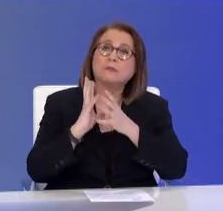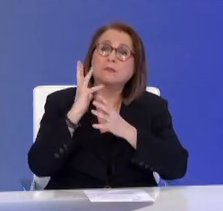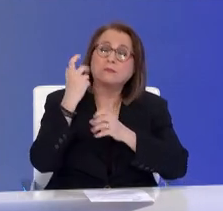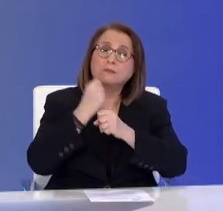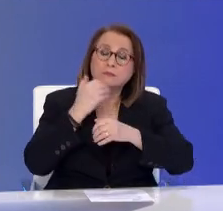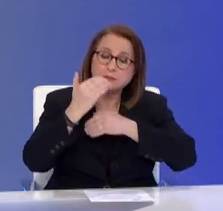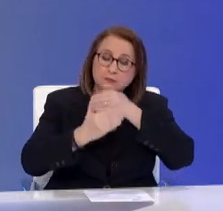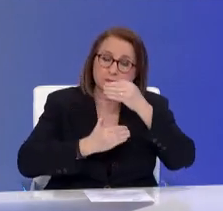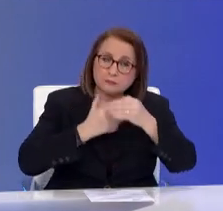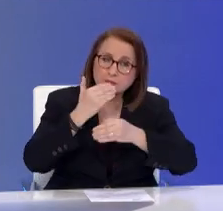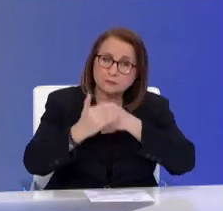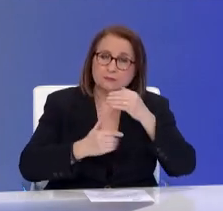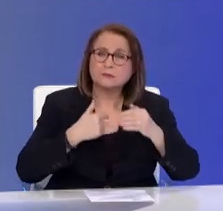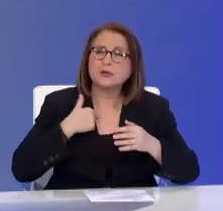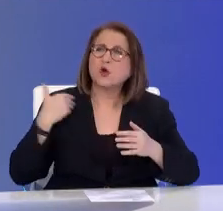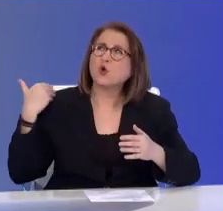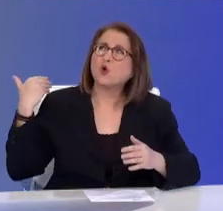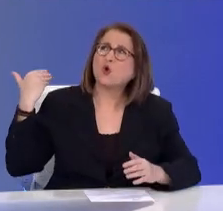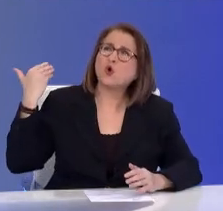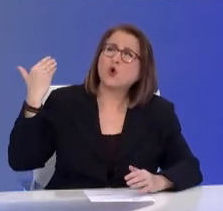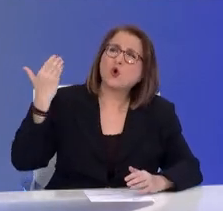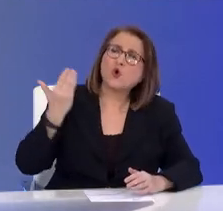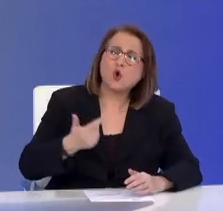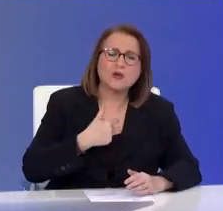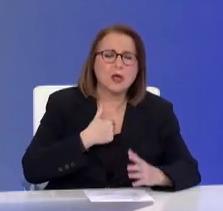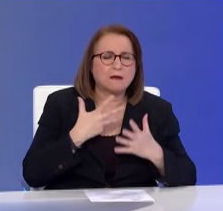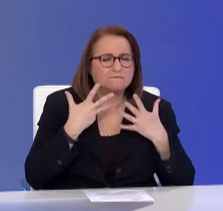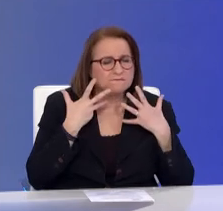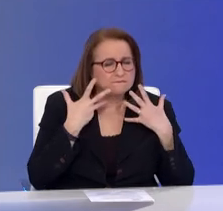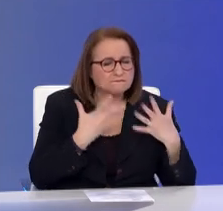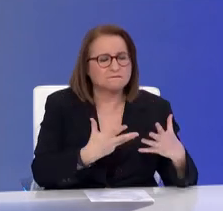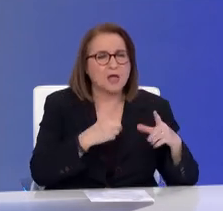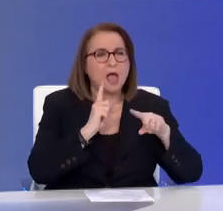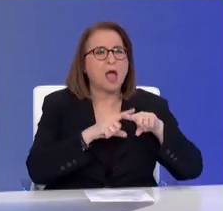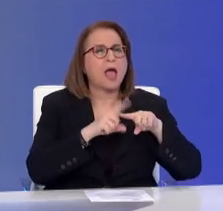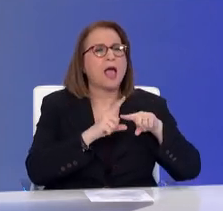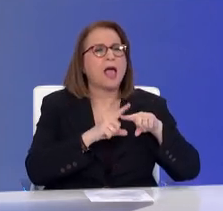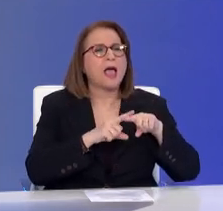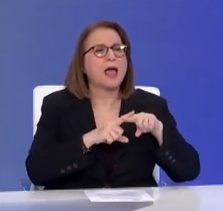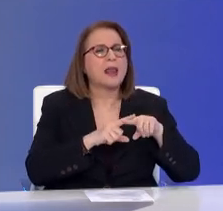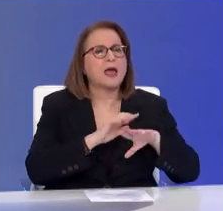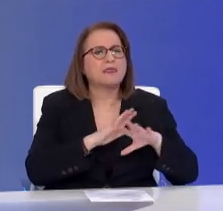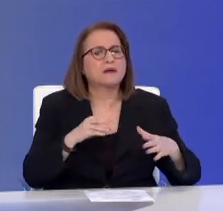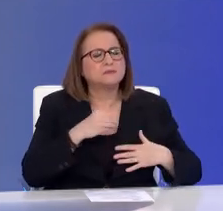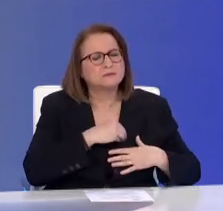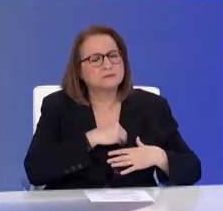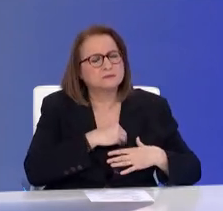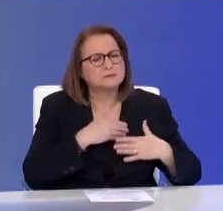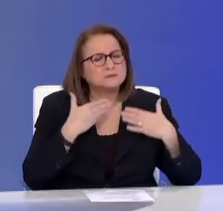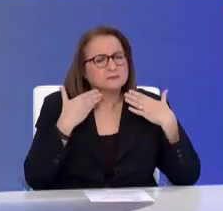πάντοτε έτρεφα μια ιδιαίτερη αγάπη για τους Έλληνες, όπως τον Μάικλ Δουκάκης, με τον οποίο